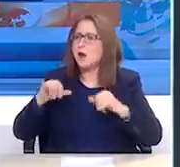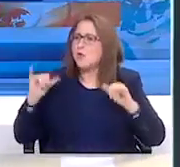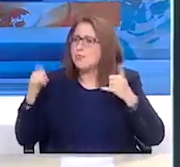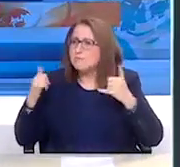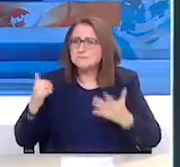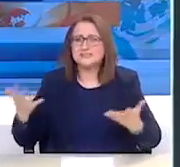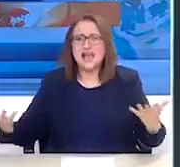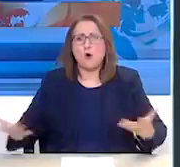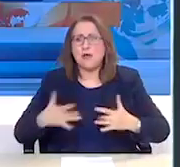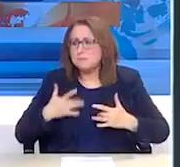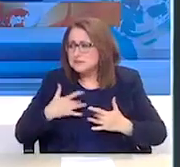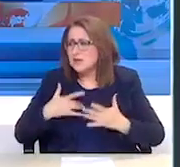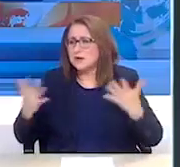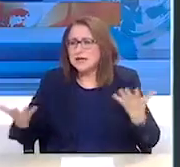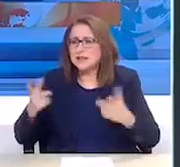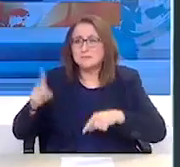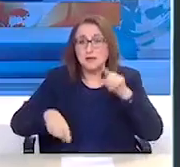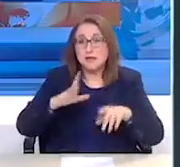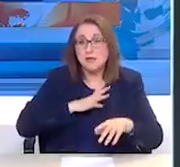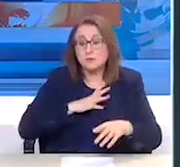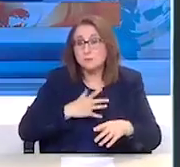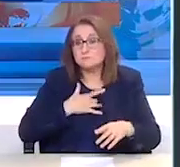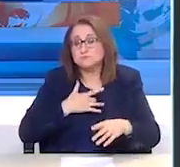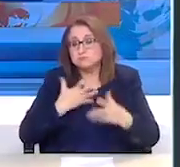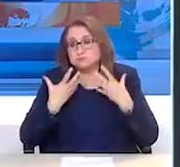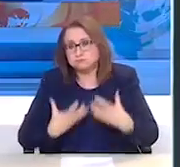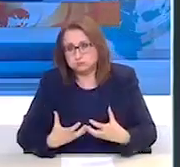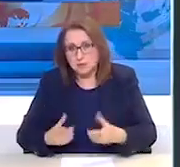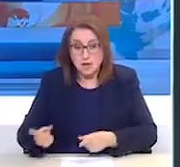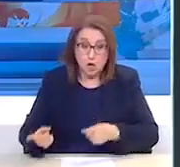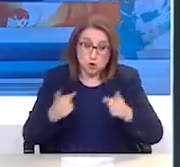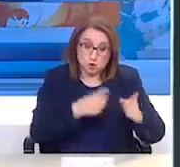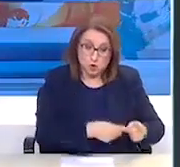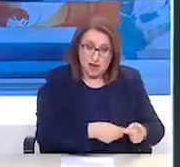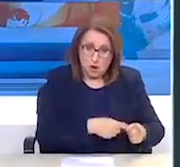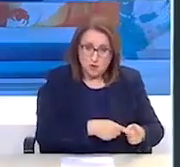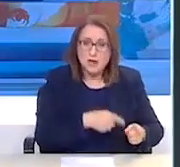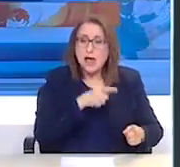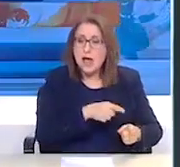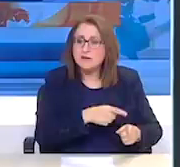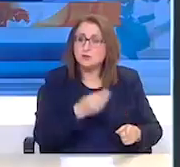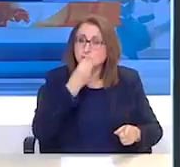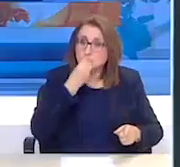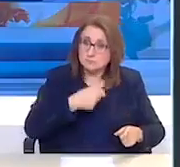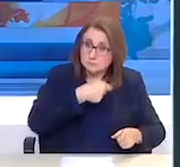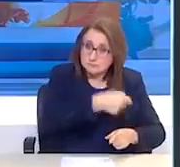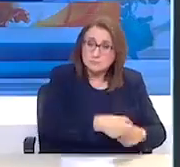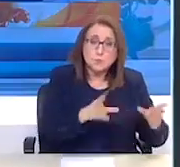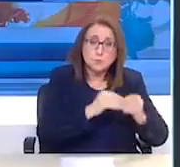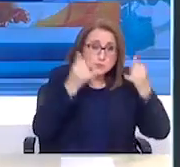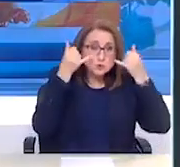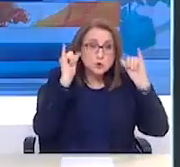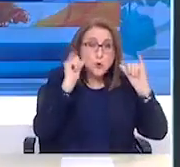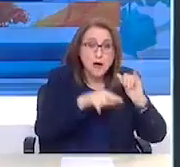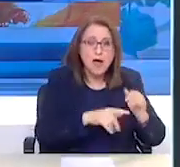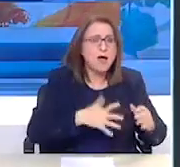για τους πολίτες μας που δοκιμάζονται περισσότερο από αυτή την κρίση. Στο Animal Solidarity θα συγκεντρώνονται τρόφιμα αλλά και υπηρεσίες κτηνιατρικής φροντίδας για